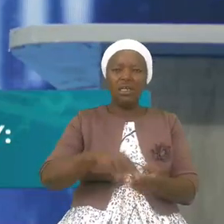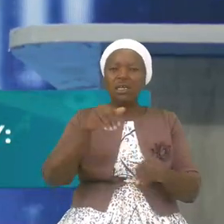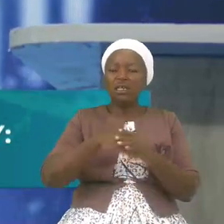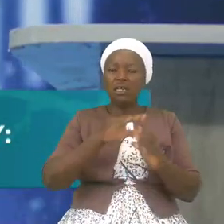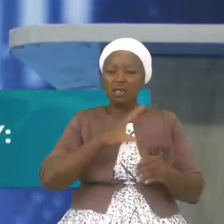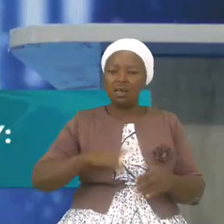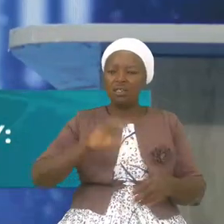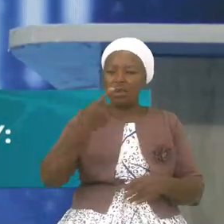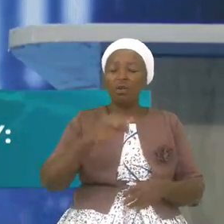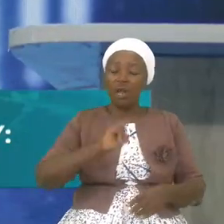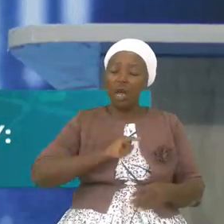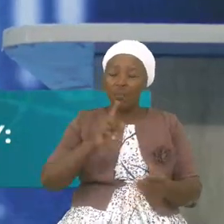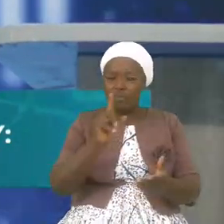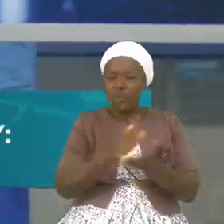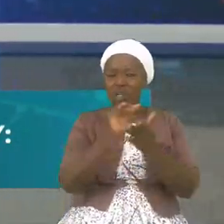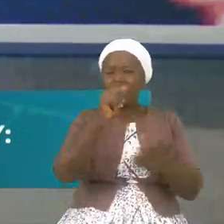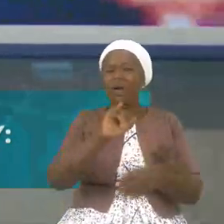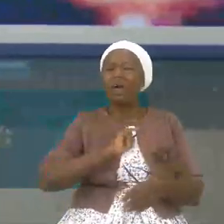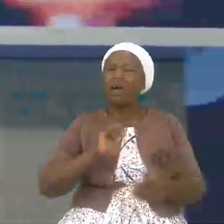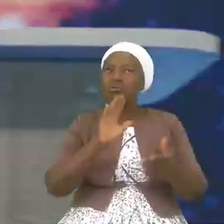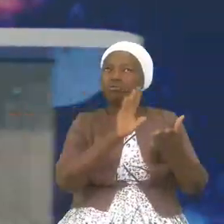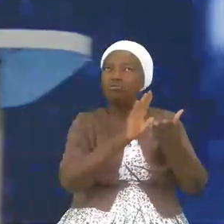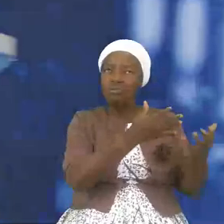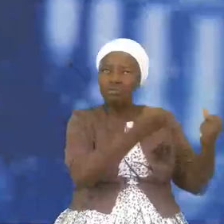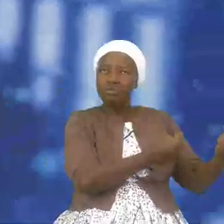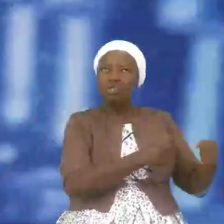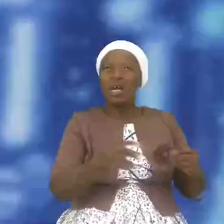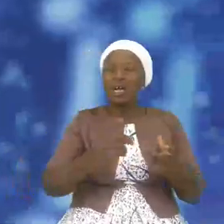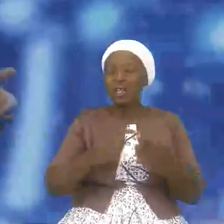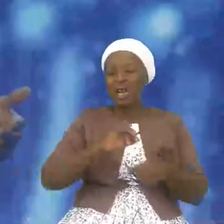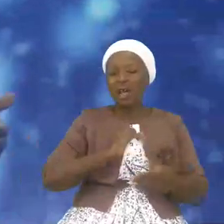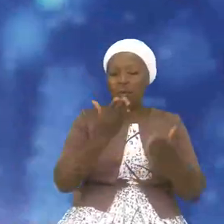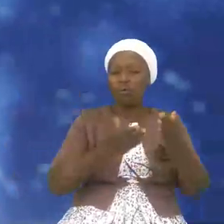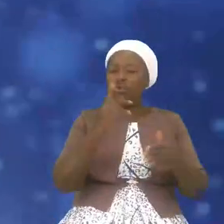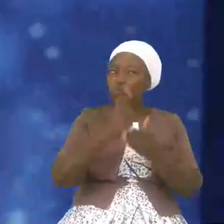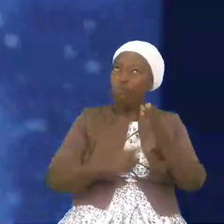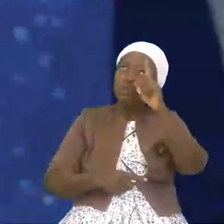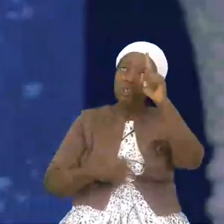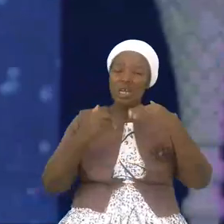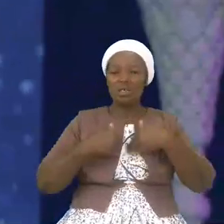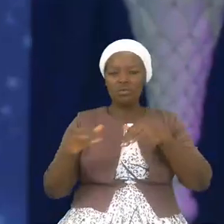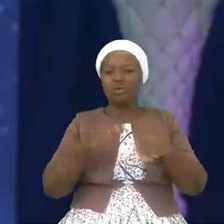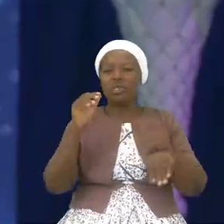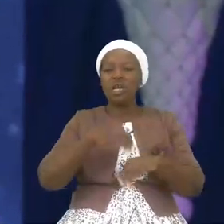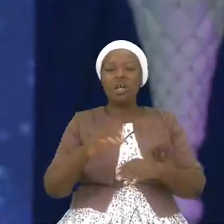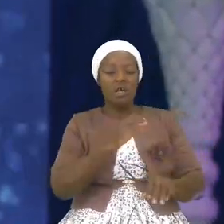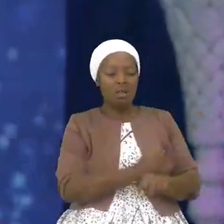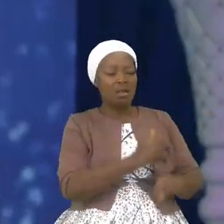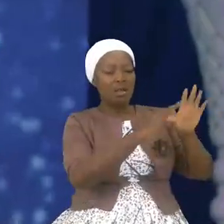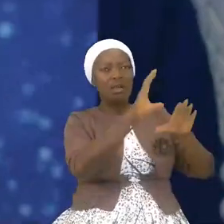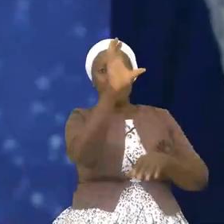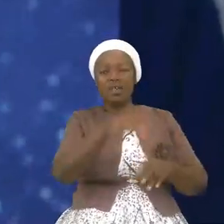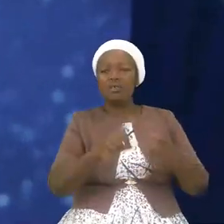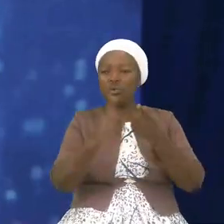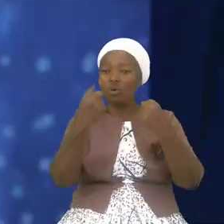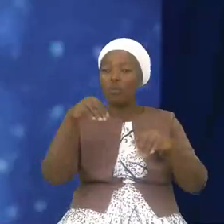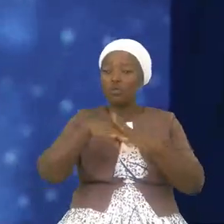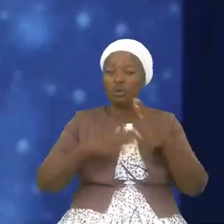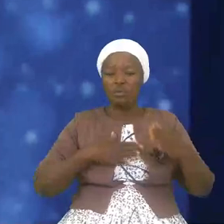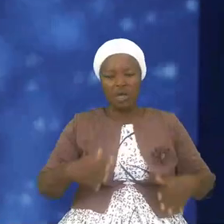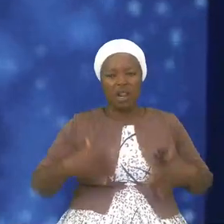je crois, je me confie en lui, je veux ce qu'il a fait au calvaire, tu viens dans ma